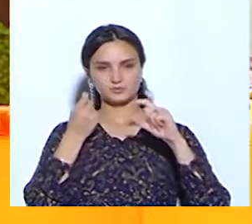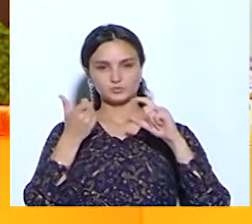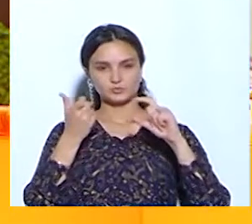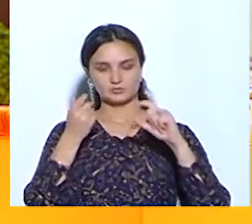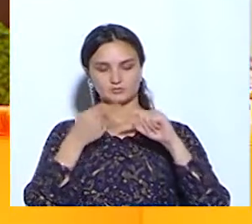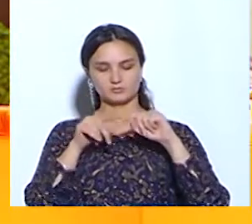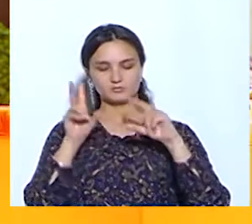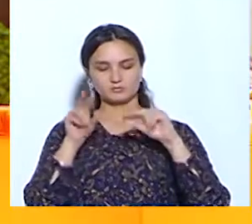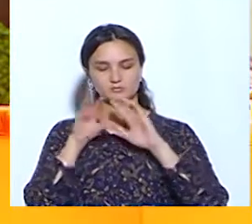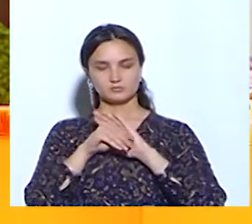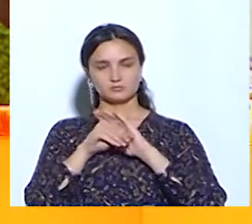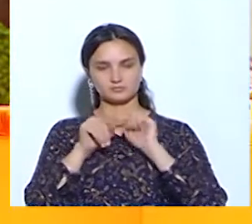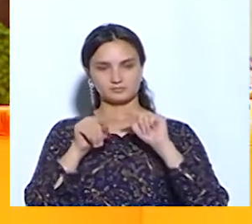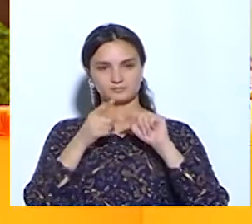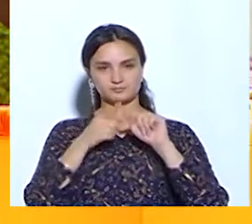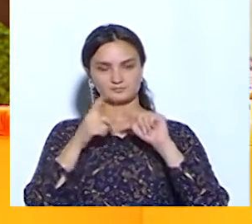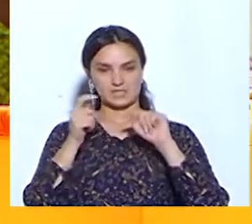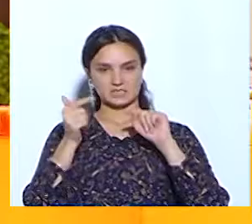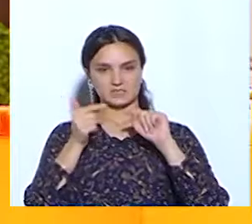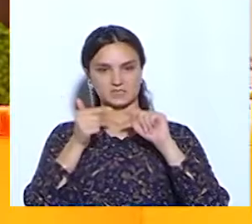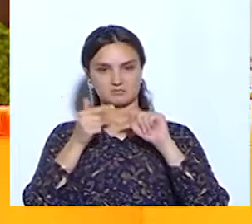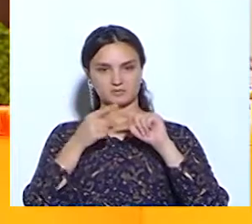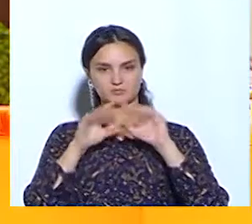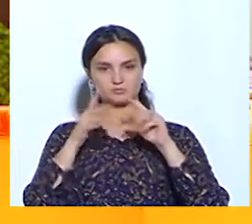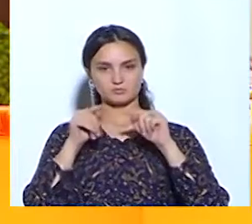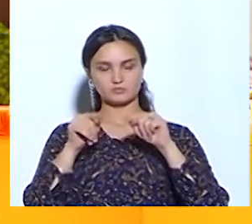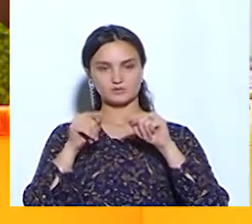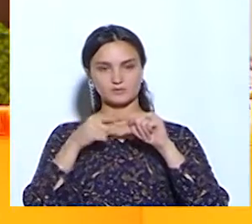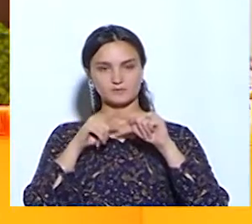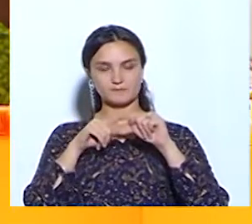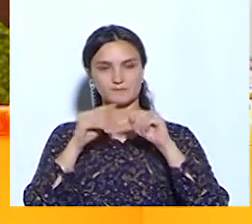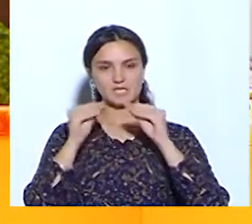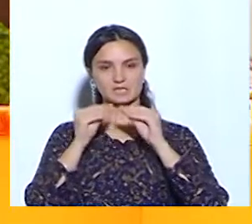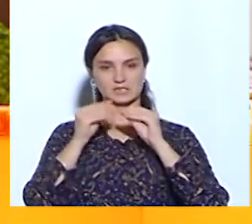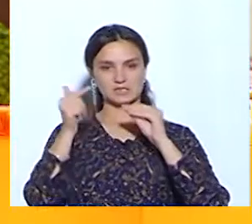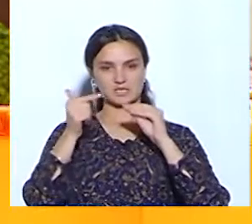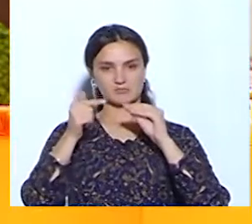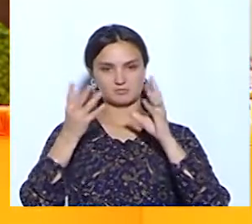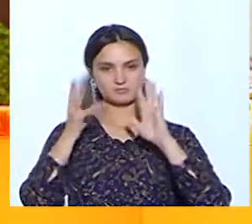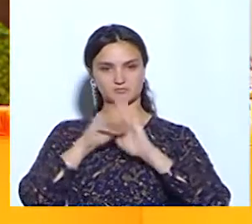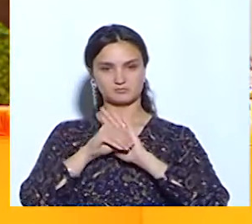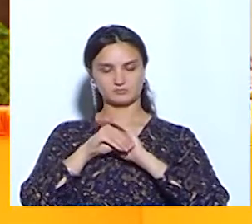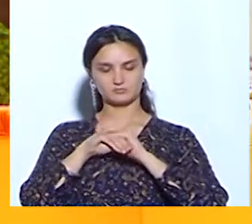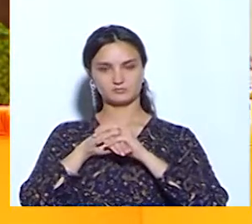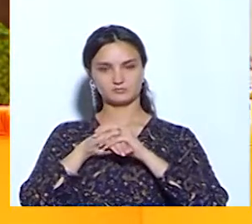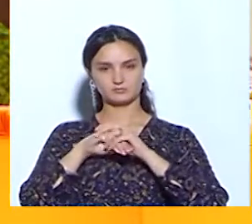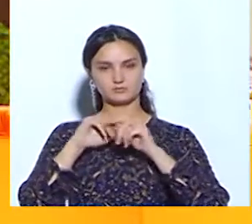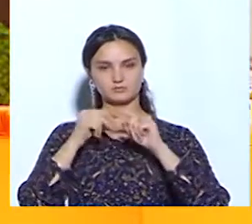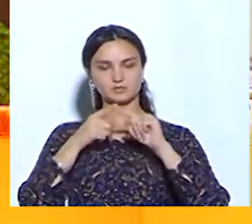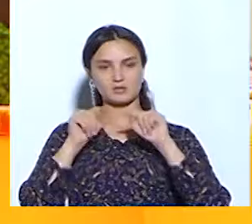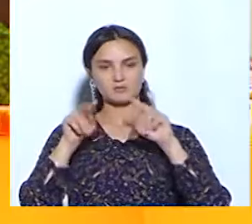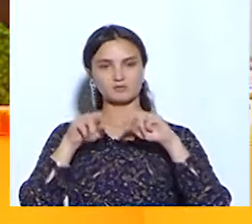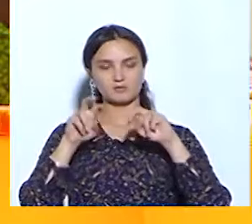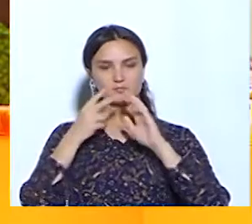რაოდენობა იგულისხმება არა უმეტეს 100 გრამის, ამ შემთხვევაში 100 მილილიტრისა 10 გრამი ალკოჰოლის შემცველობით. და ამ